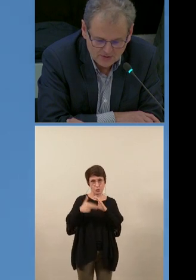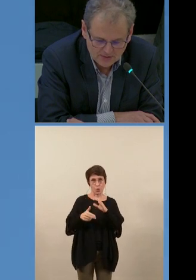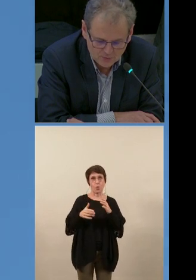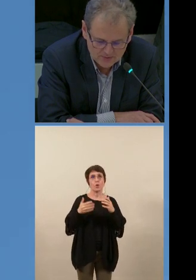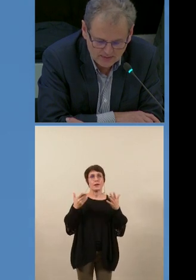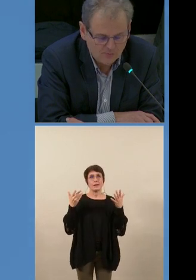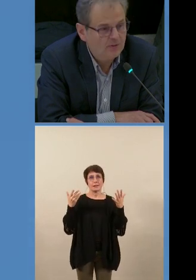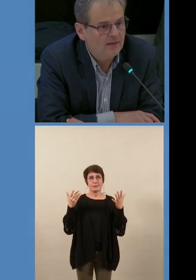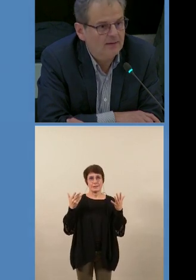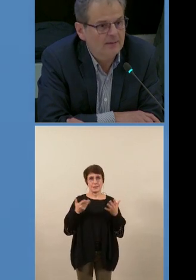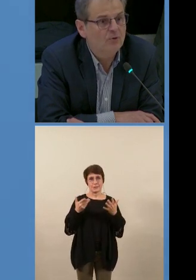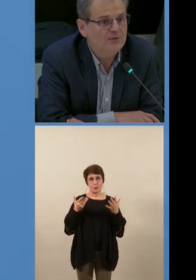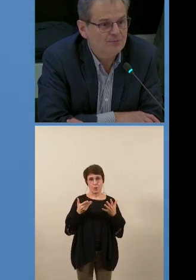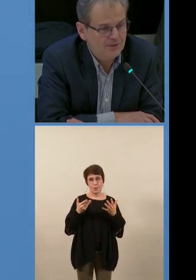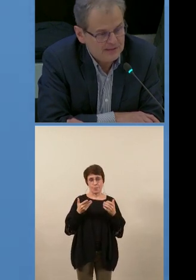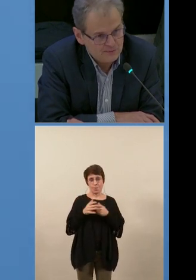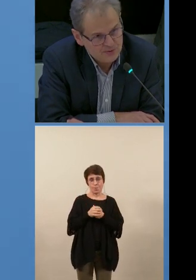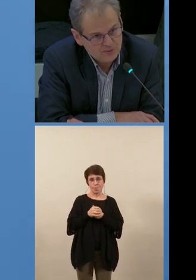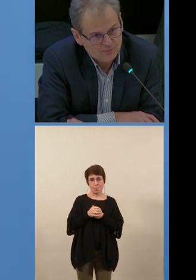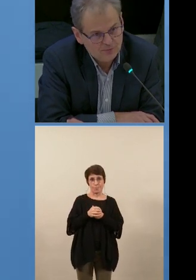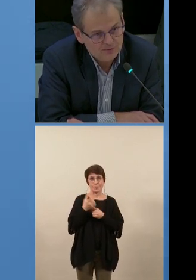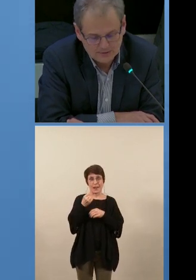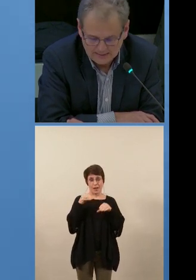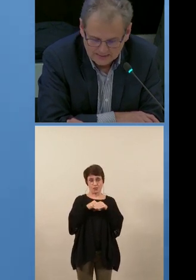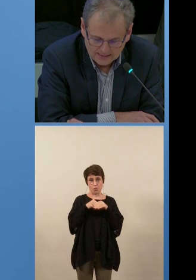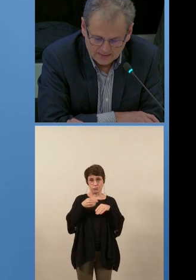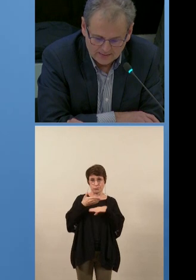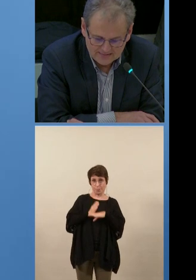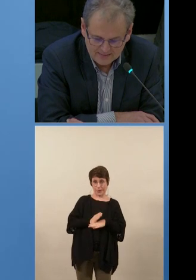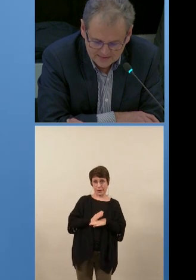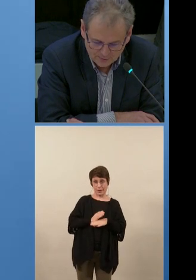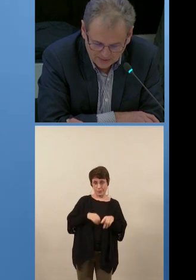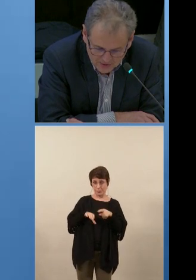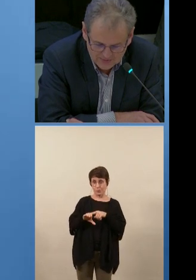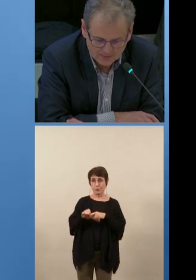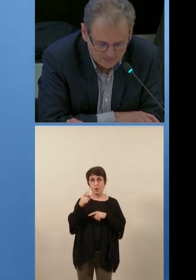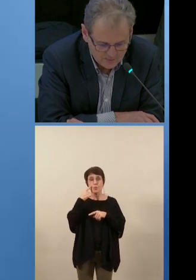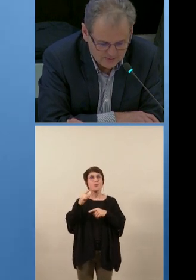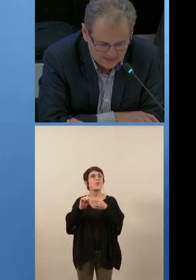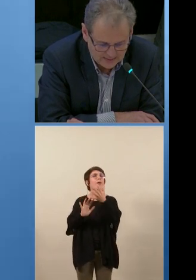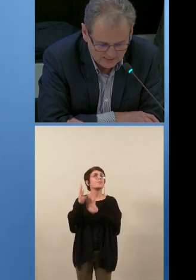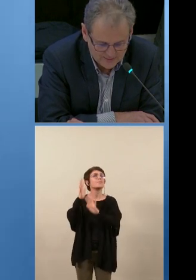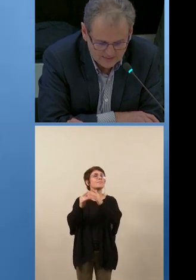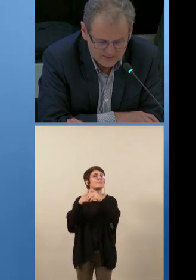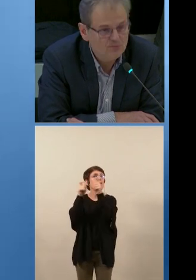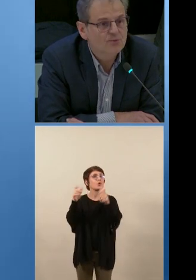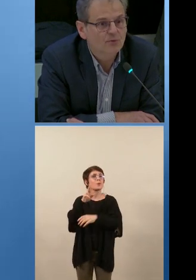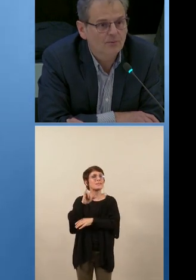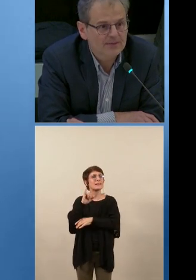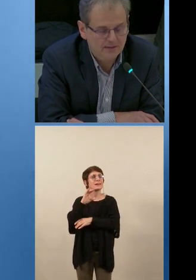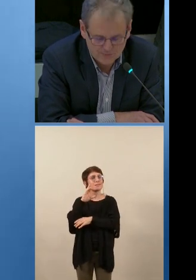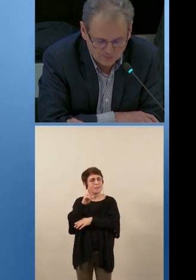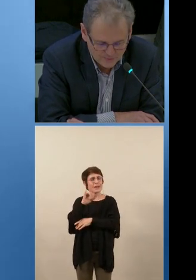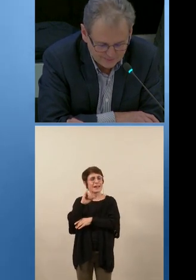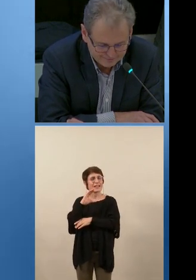s'agit d'ajuster donc la la provision qui était constituée pour le sinistre Richardson suite à à l'avancée des discussions en